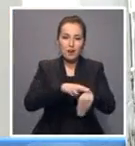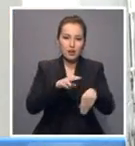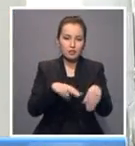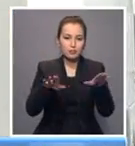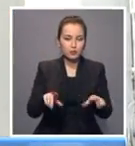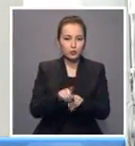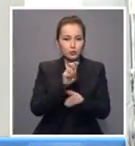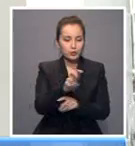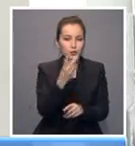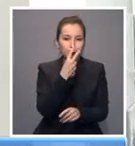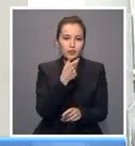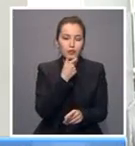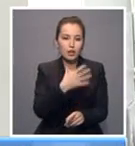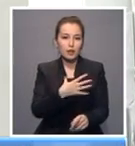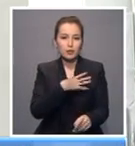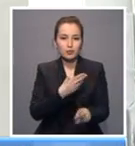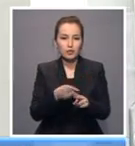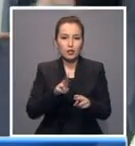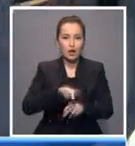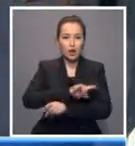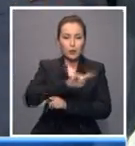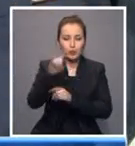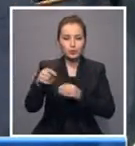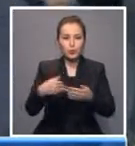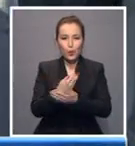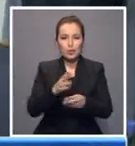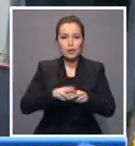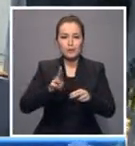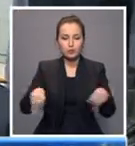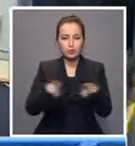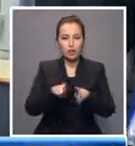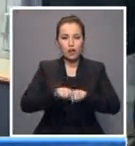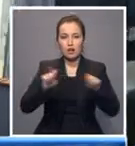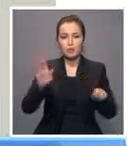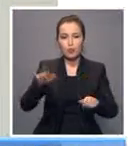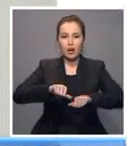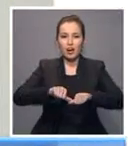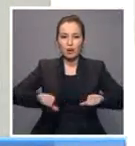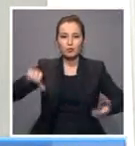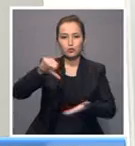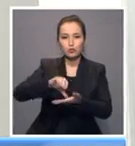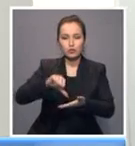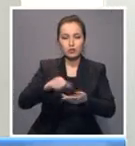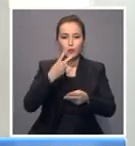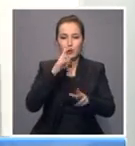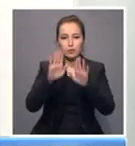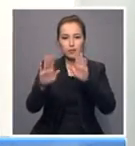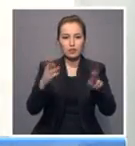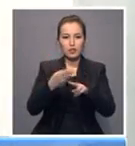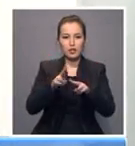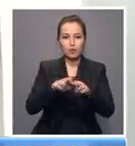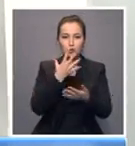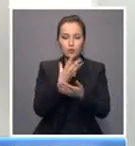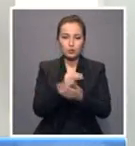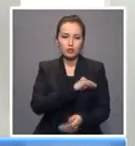Жақын күндері мұндай полиция бөлімдері әуежай мен жаңа теміржол вокзалында да ашылады. Комиссия мүшелері сондай-ақ көрме аумағындағы логистикалық орталықтың